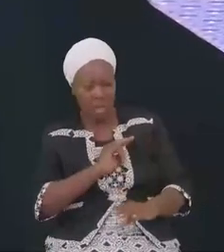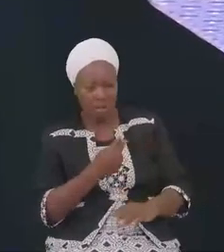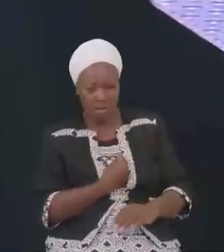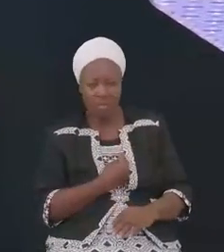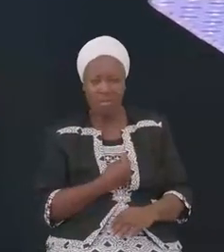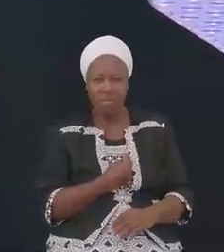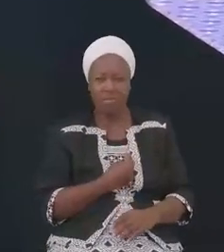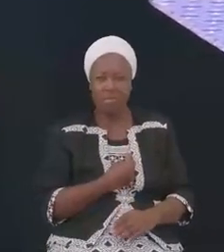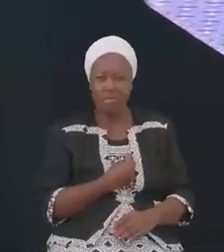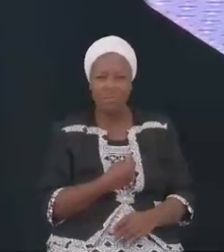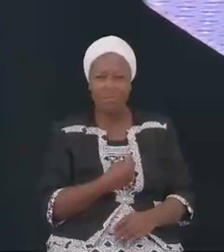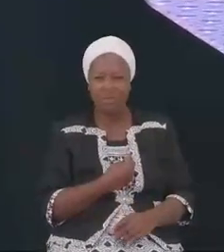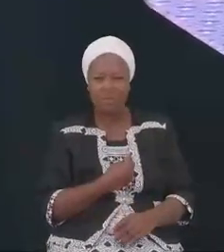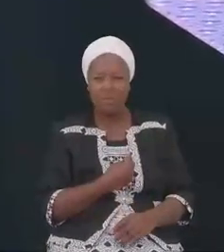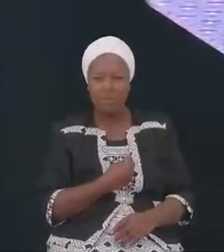surveille.